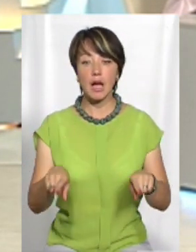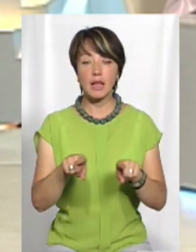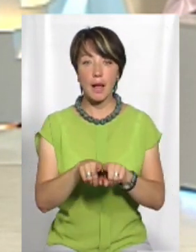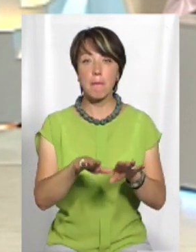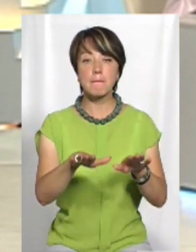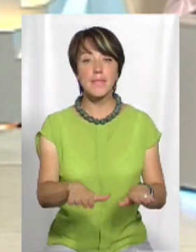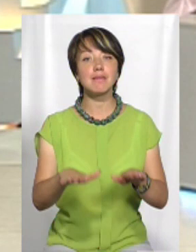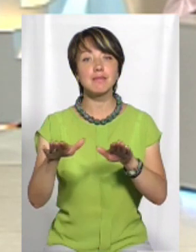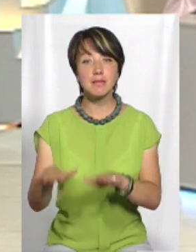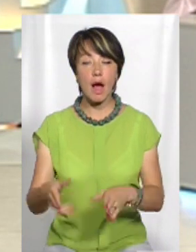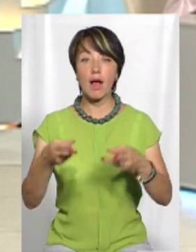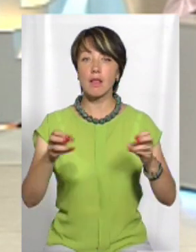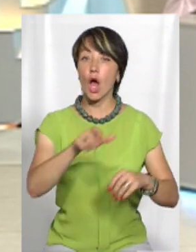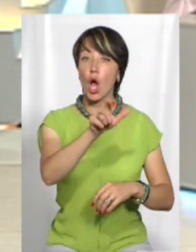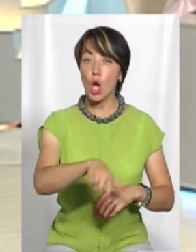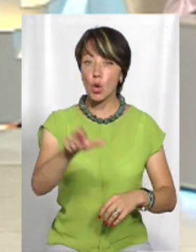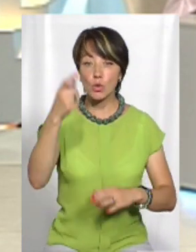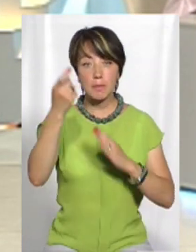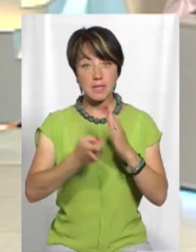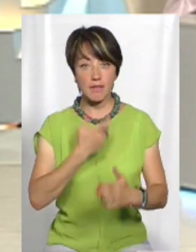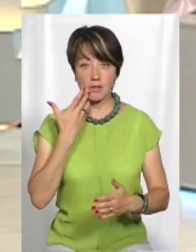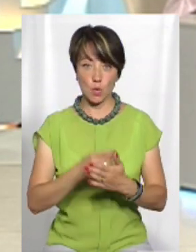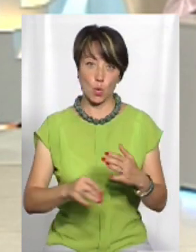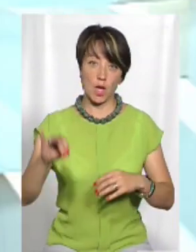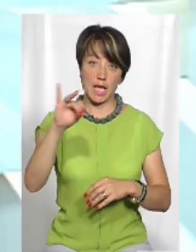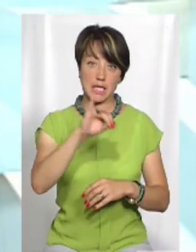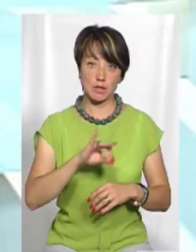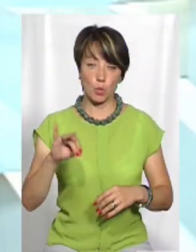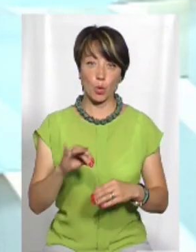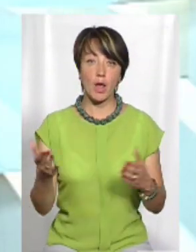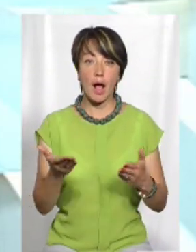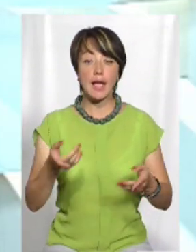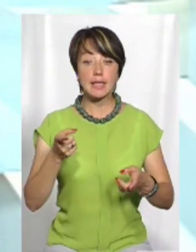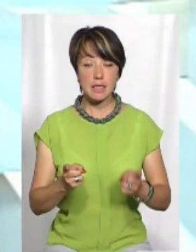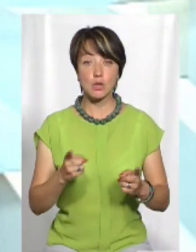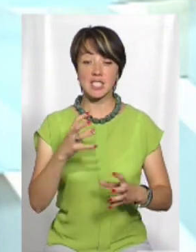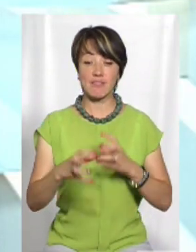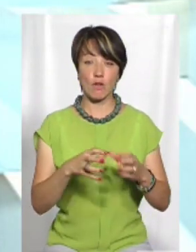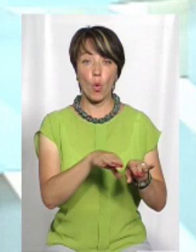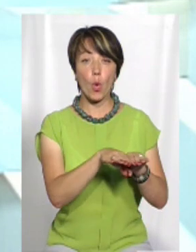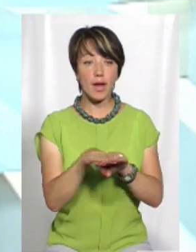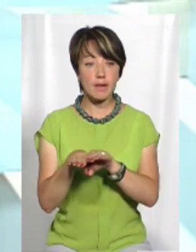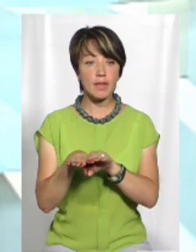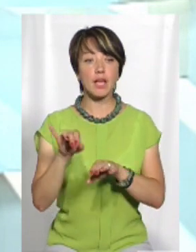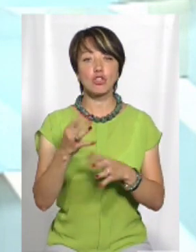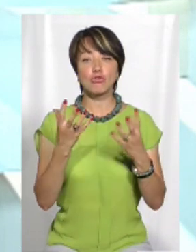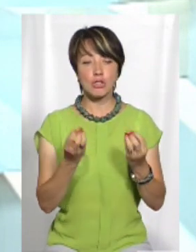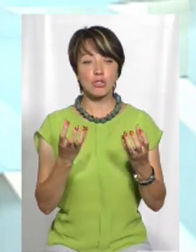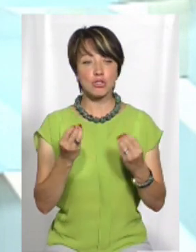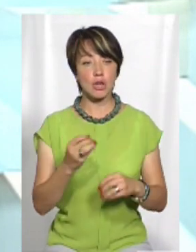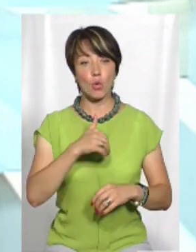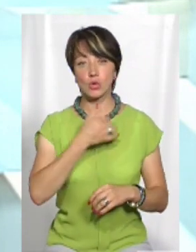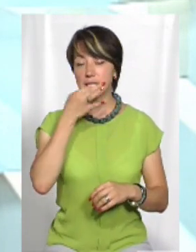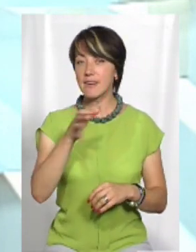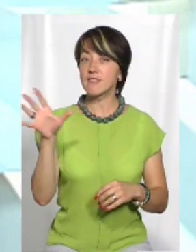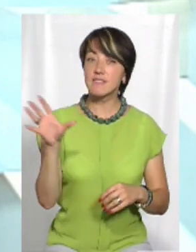такі місця, де люди будуть пізнавати свою історію. Історію, яка дійсно світового рівня. І ще раз хочу